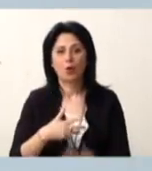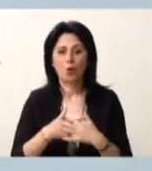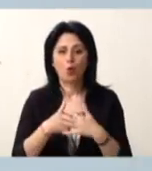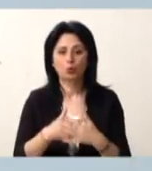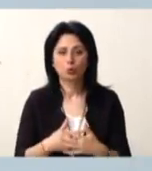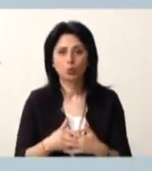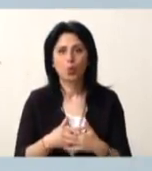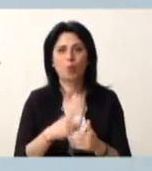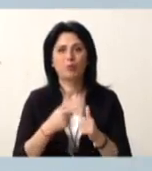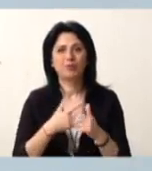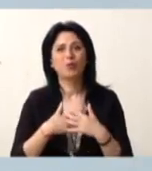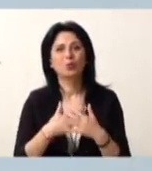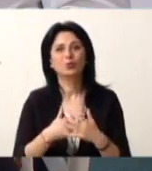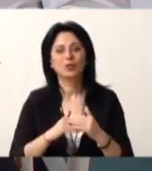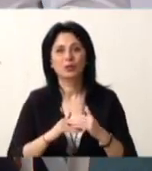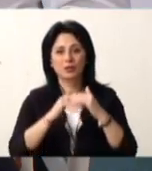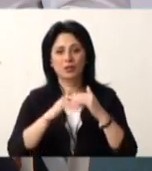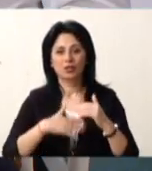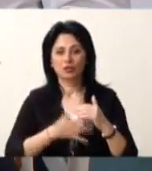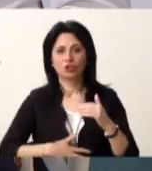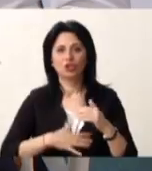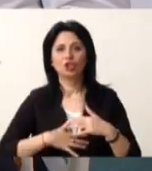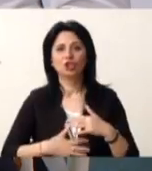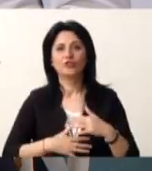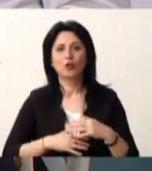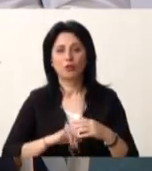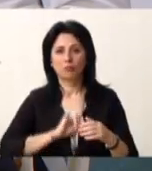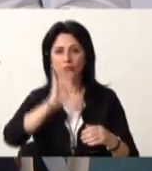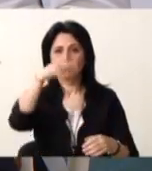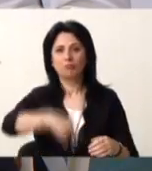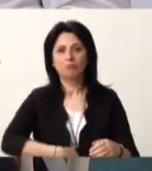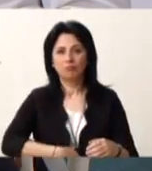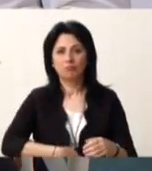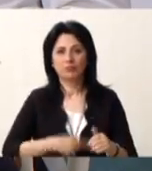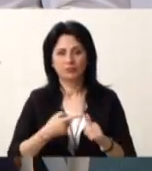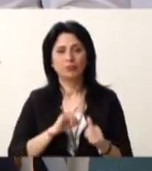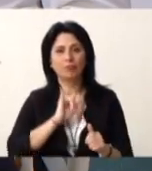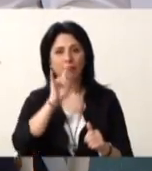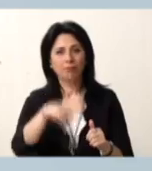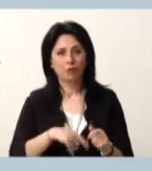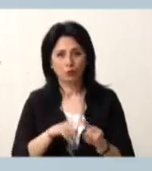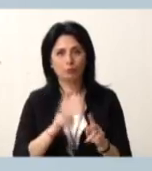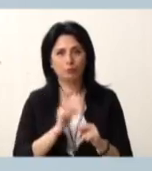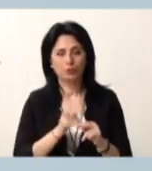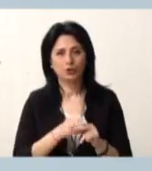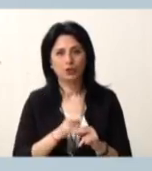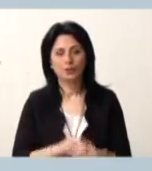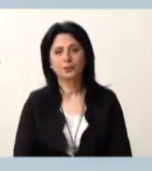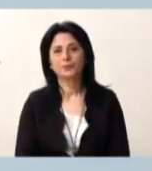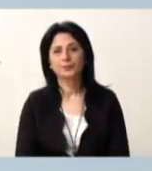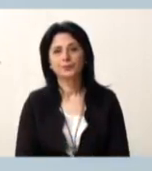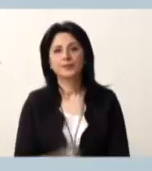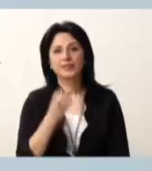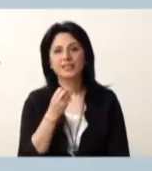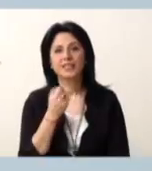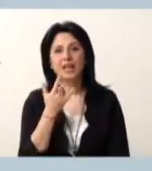ორსულობა, ანუ ყველაფერი ის, რაც აწევს ზემო დიაფრაგმას, დიდი ღიპი, ჭარბი წონა. დია. თუმცა კიდევ